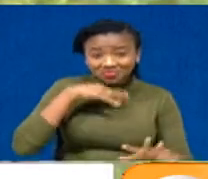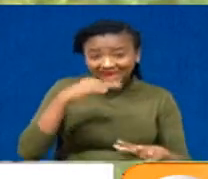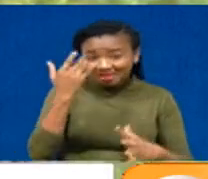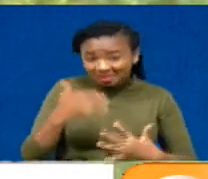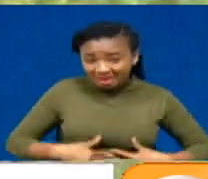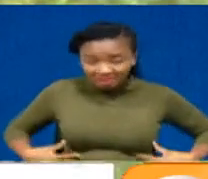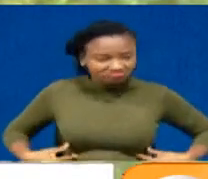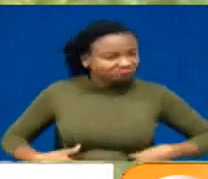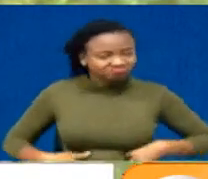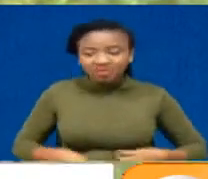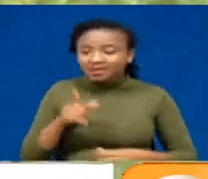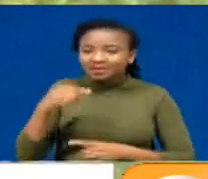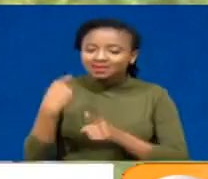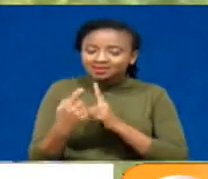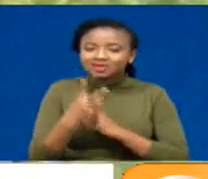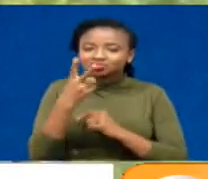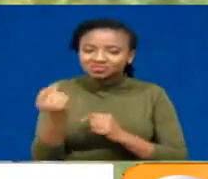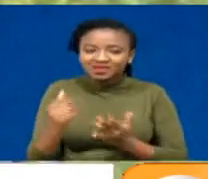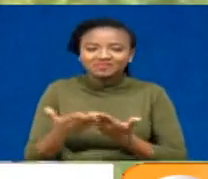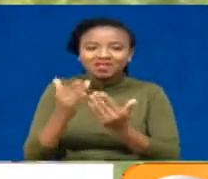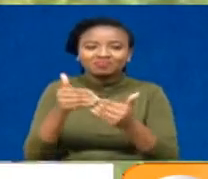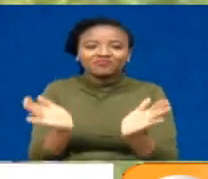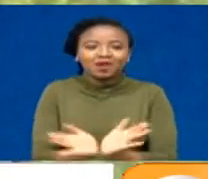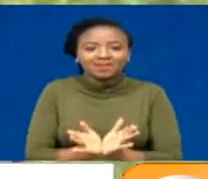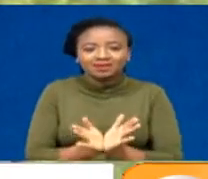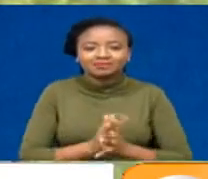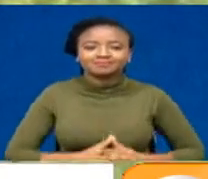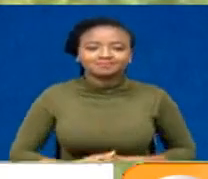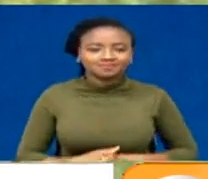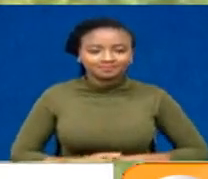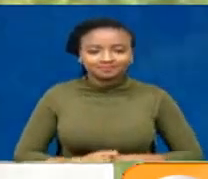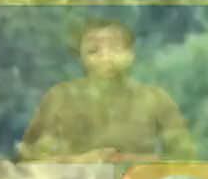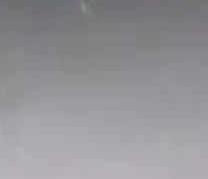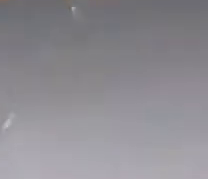ya miaka 25. Daniel Korir, Runinga ya Citizen, County ya Nandi.